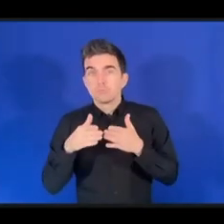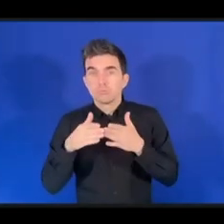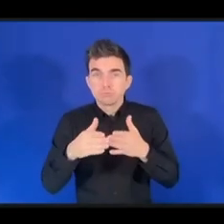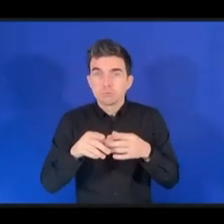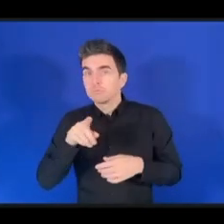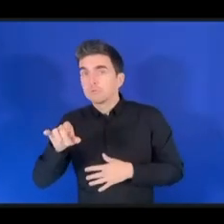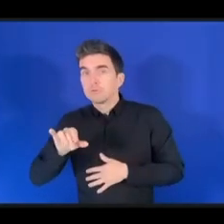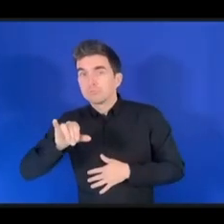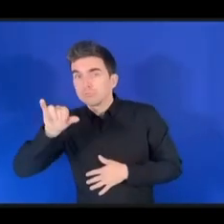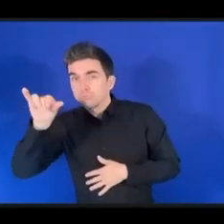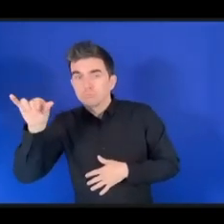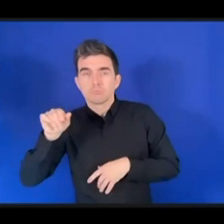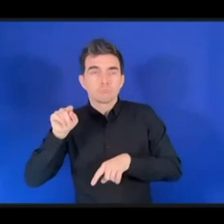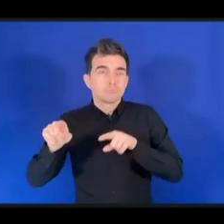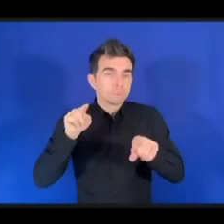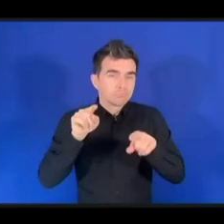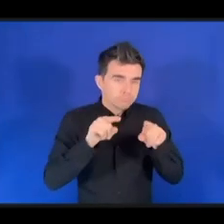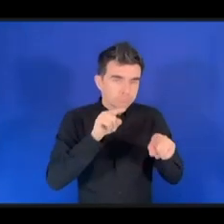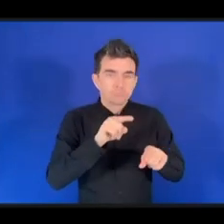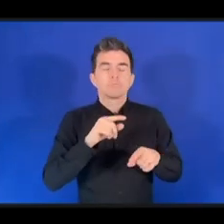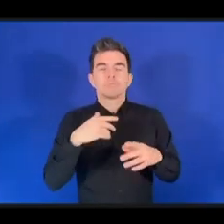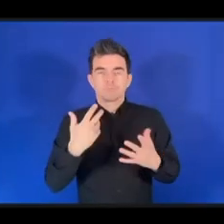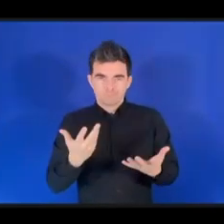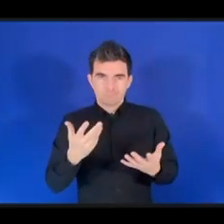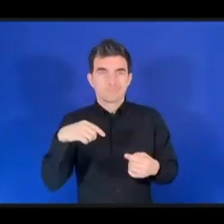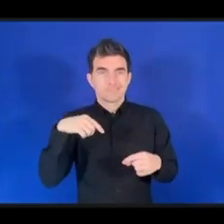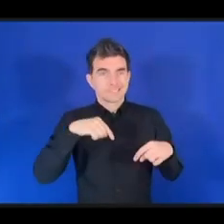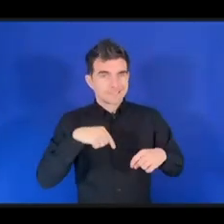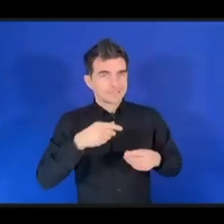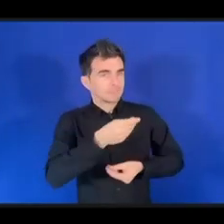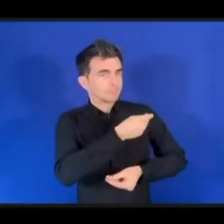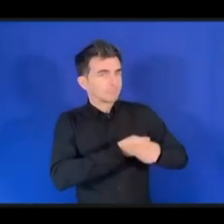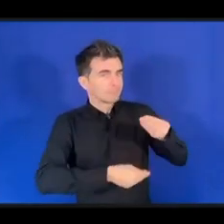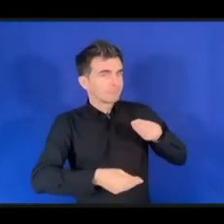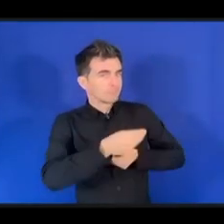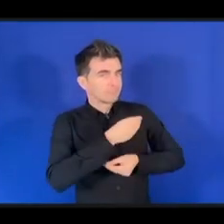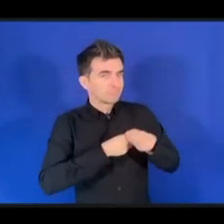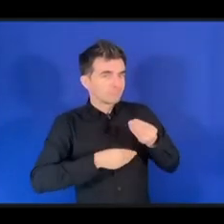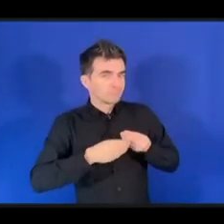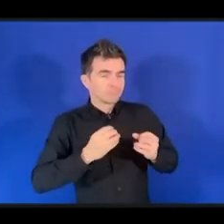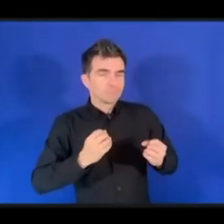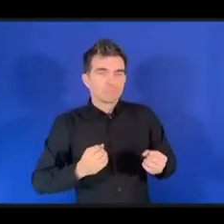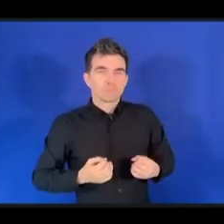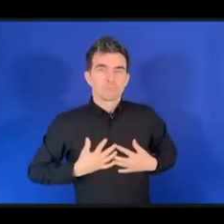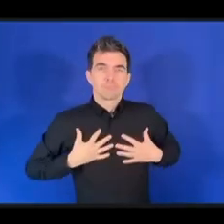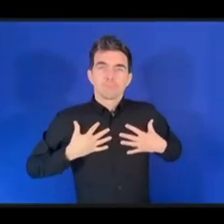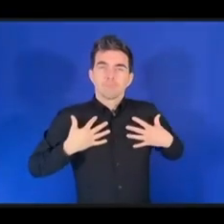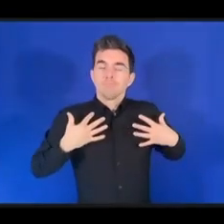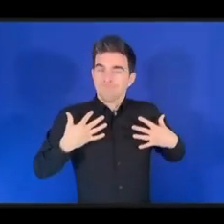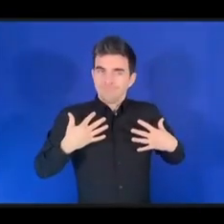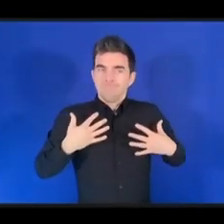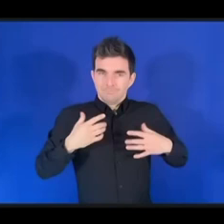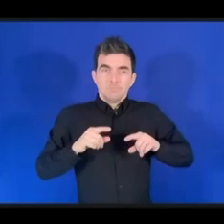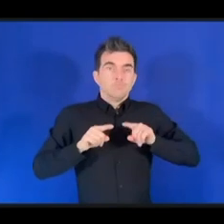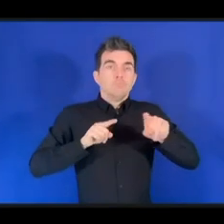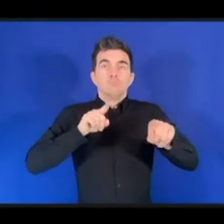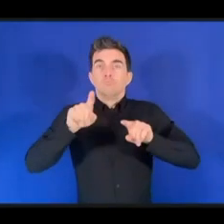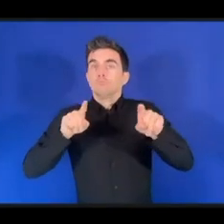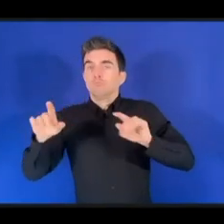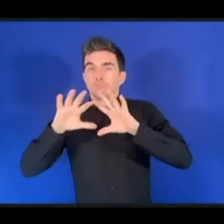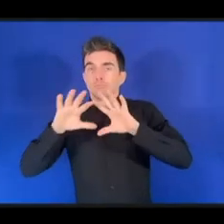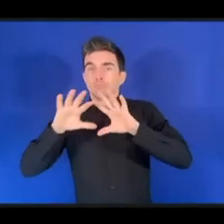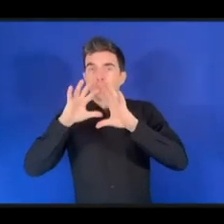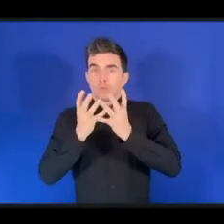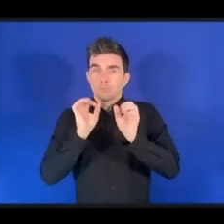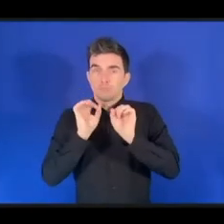دياركم وامل فعلا ان تشكل مداولات كيوتو حافزا جديدا وان تؤدي